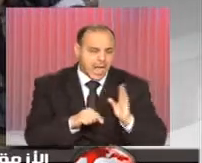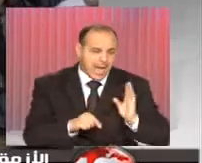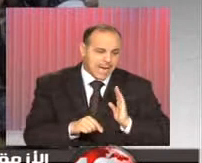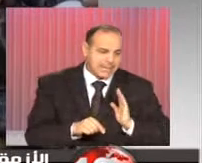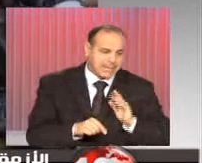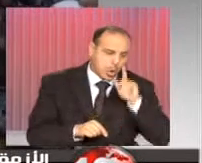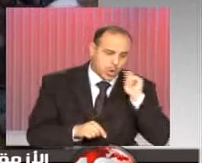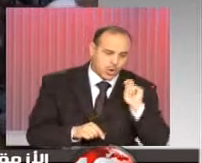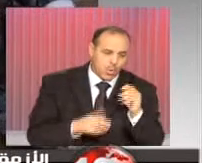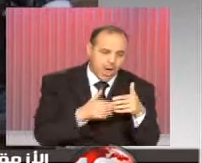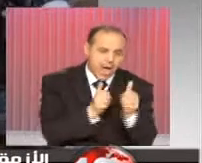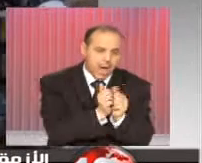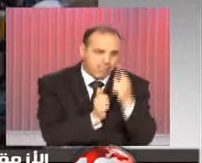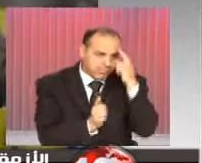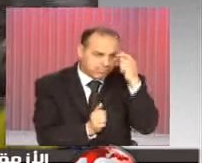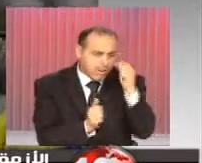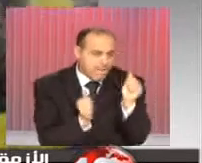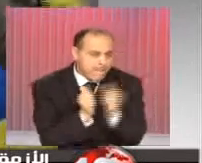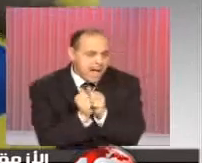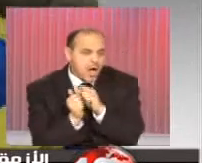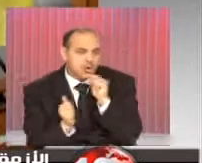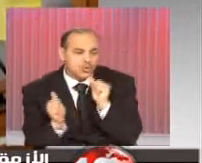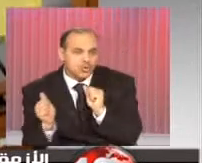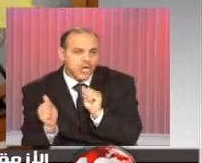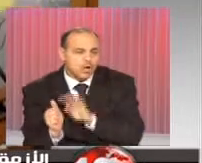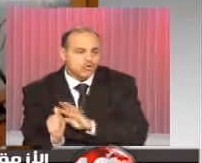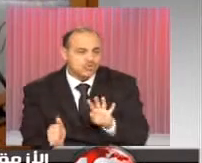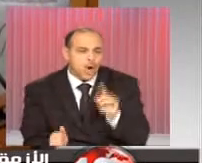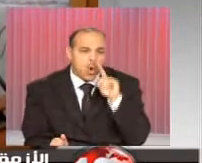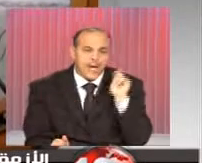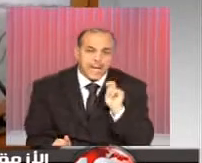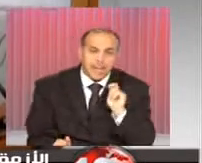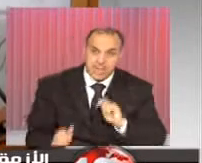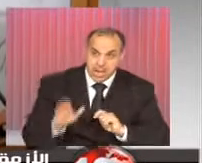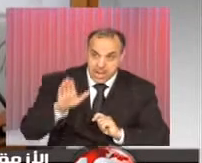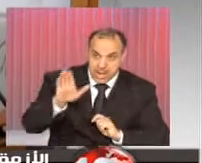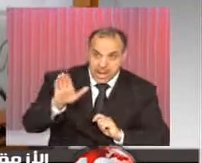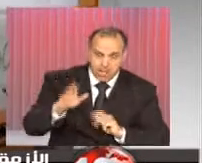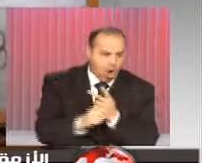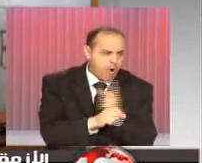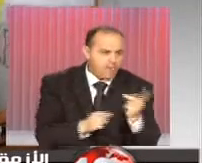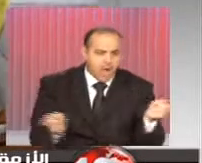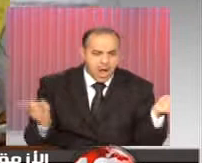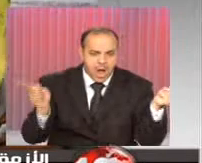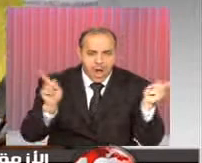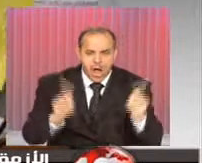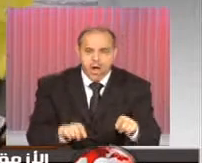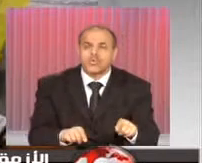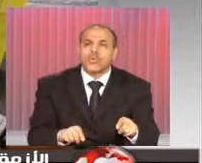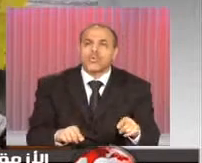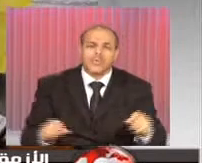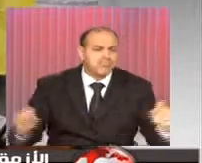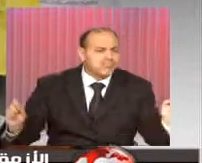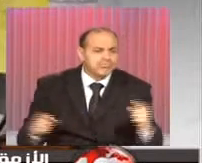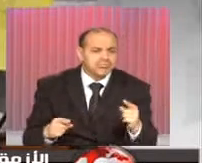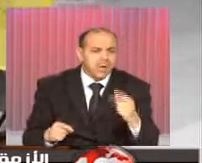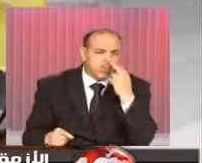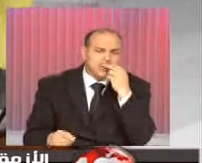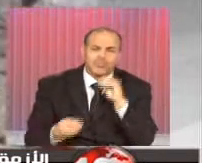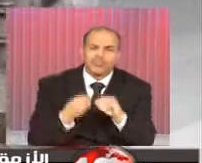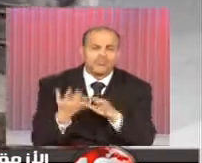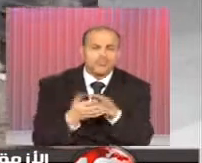الأوكراني والانفصاليين الموالين لروسيا في شرق البلاد، إلا أن أعمال العنف عادت لتخيم على المشهد الأمني